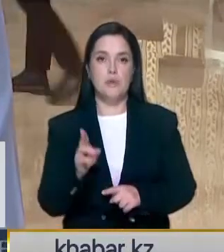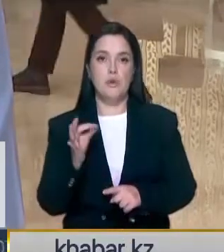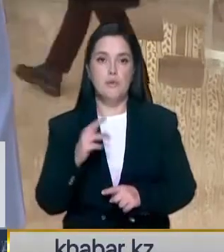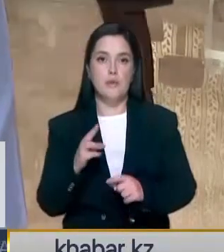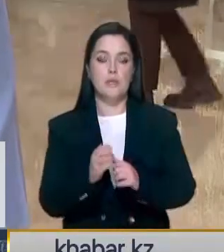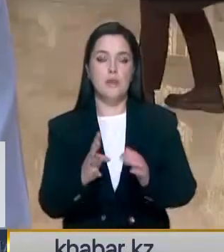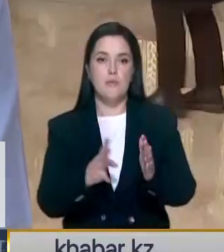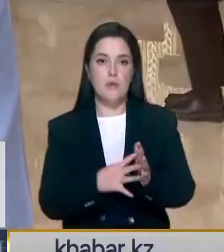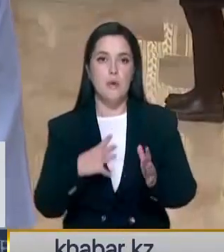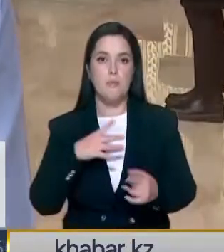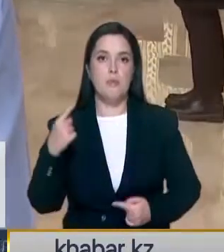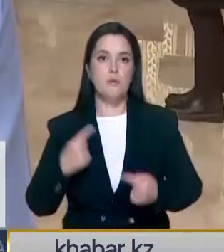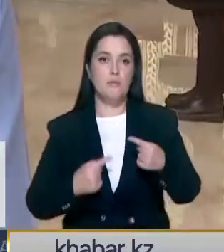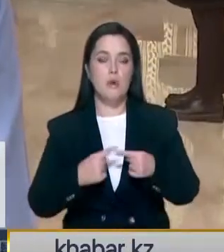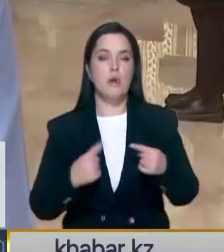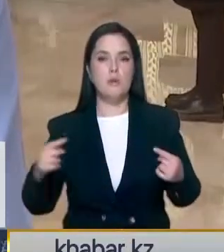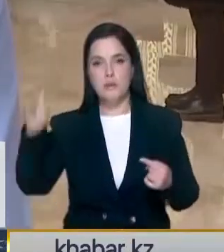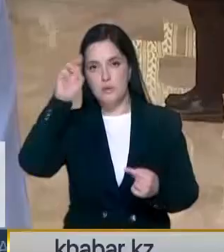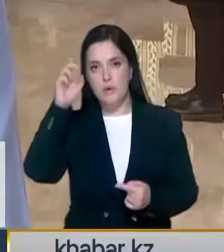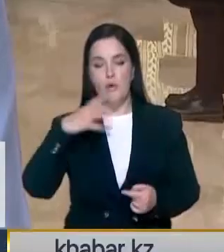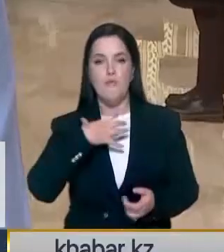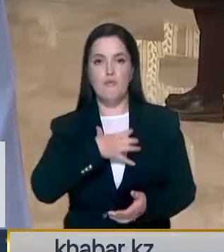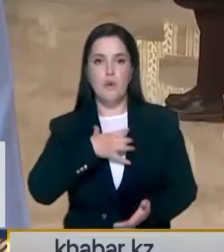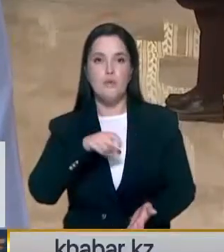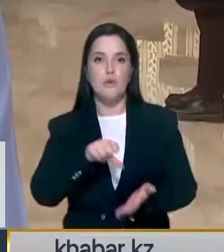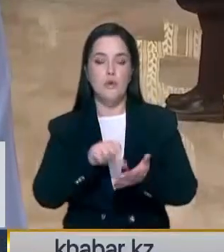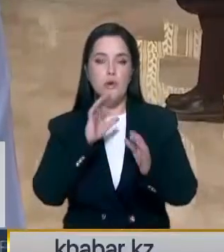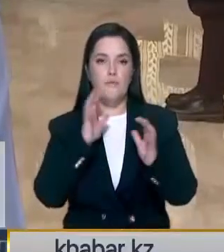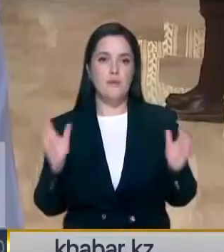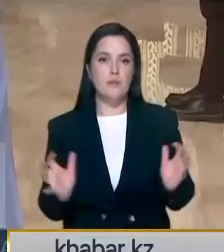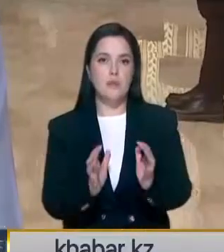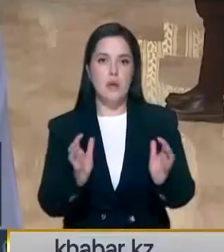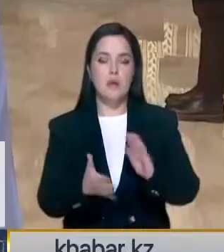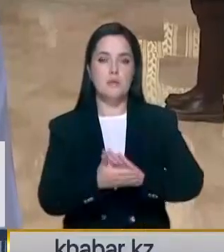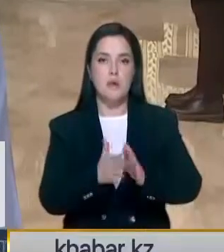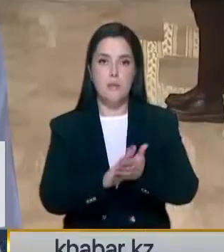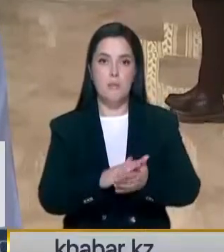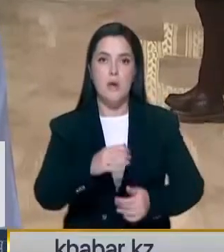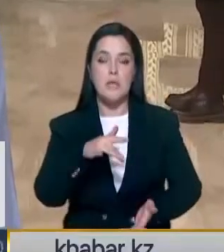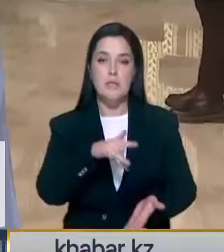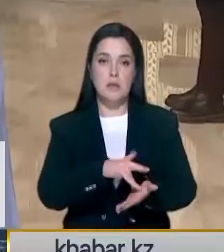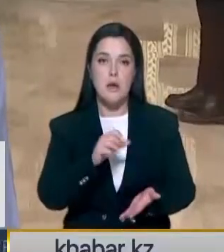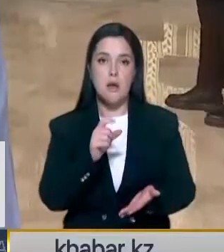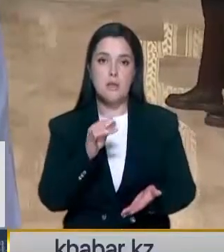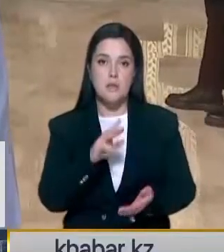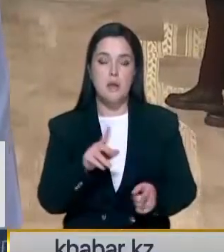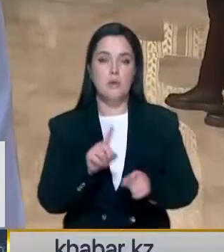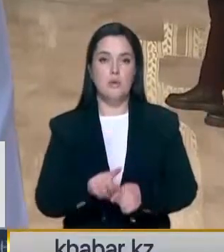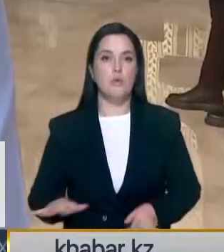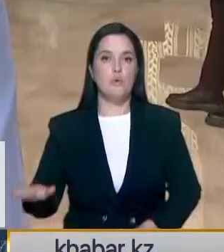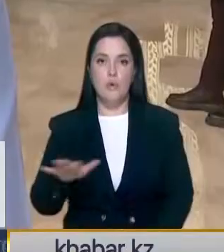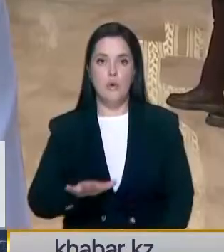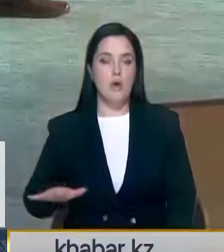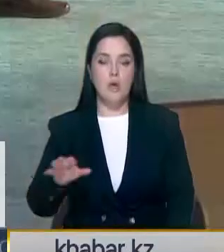между разными странами, Казахстан играет важную роль в сохранении стабильной обстановки как в Центральной Азии, так и на территории